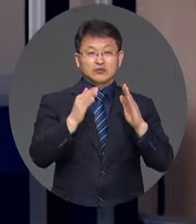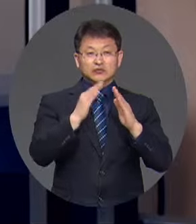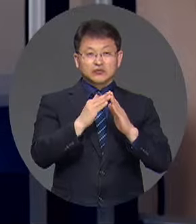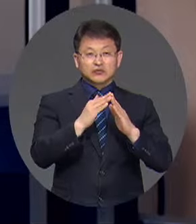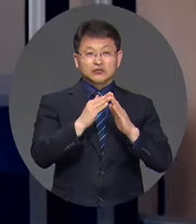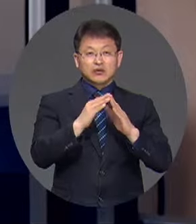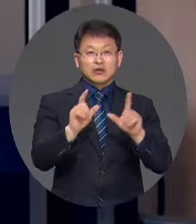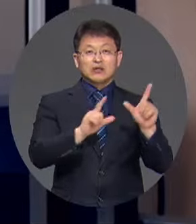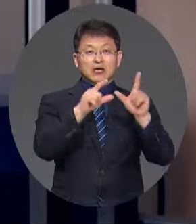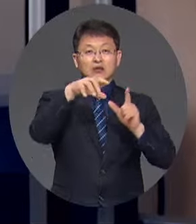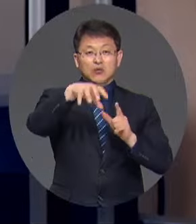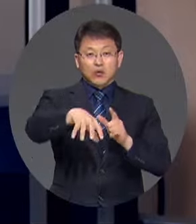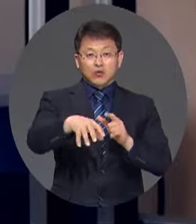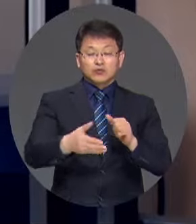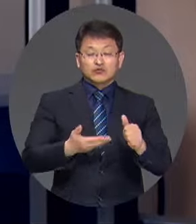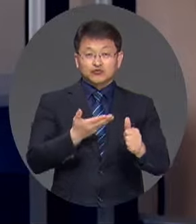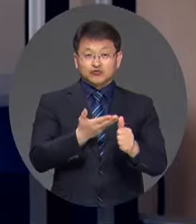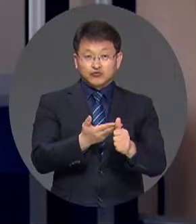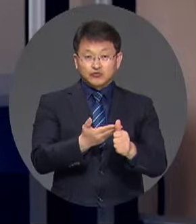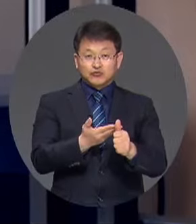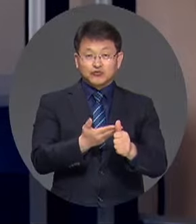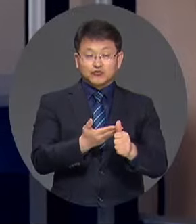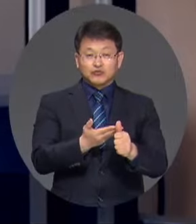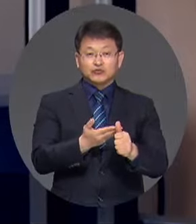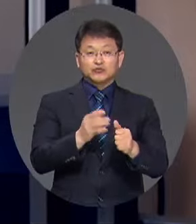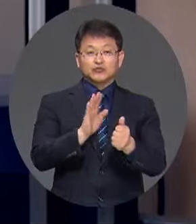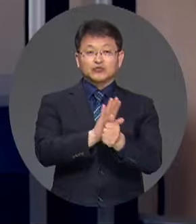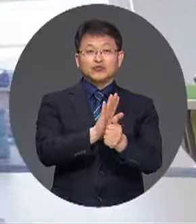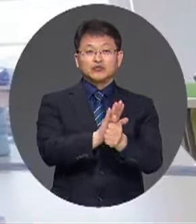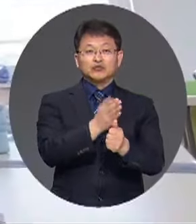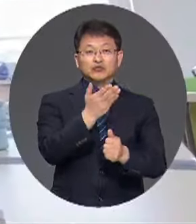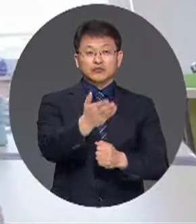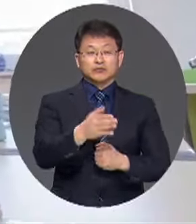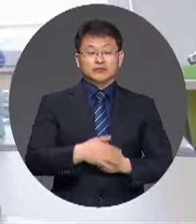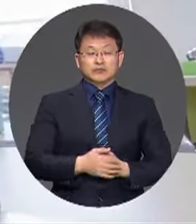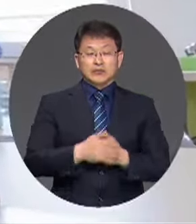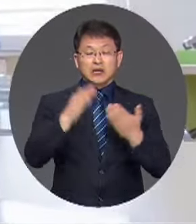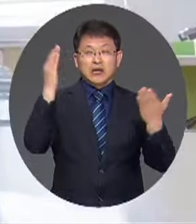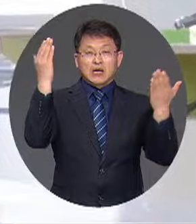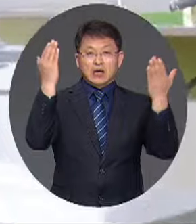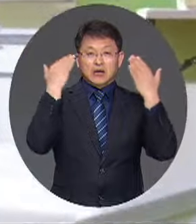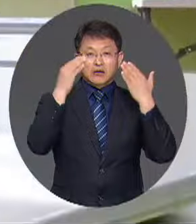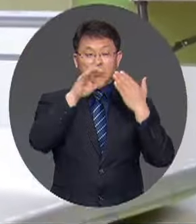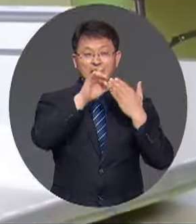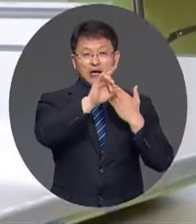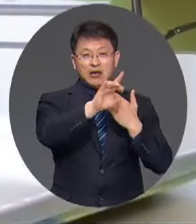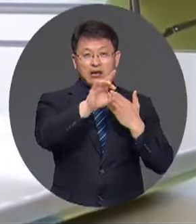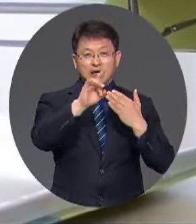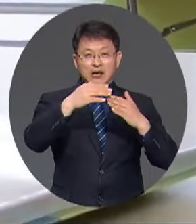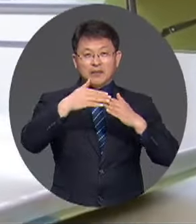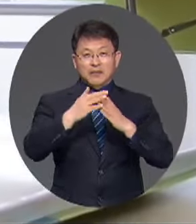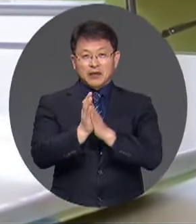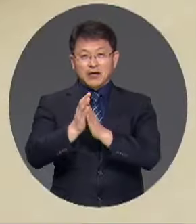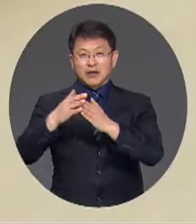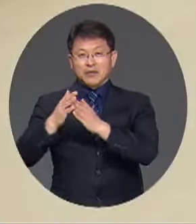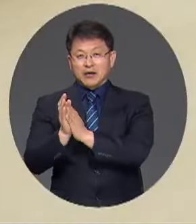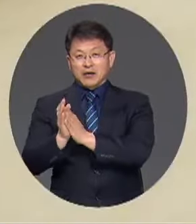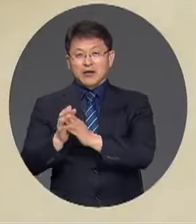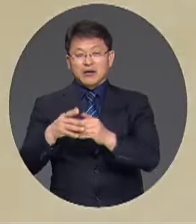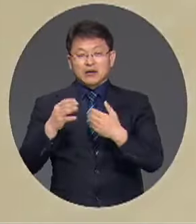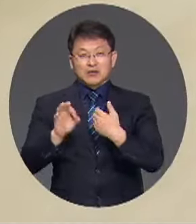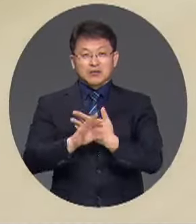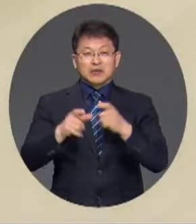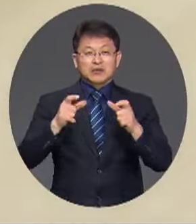주거 공간을 좀 마련하는 데 도움을 주고 학교가 하나씩 문을 닫게 되면 지역 소멸을